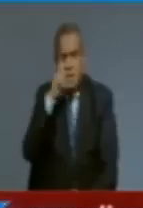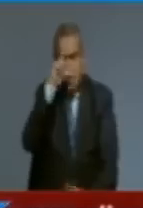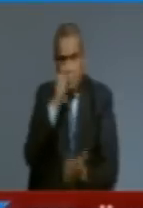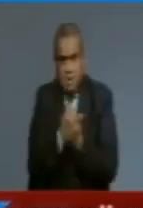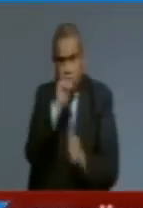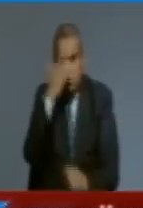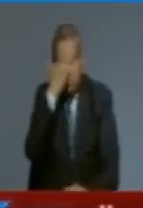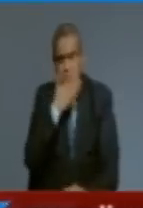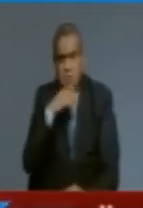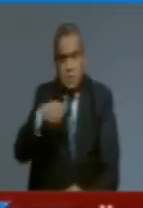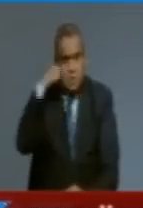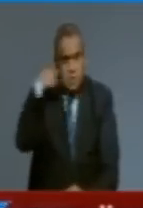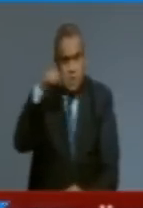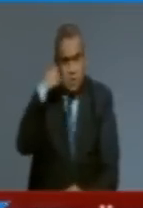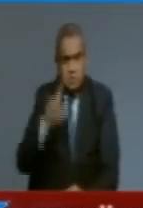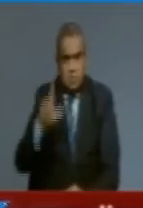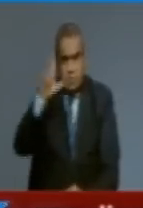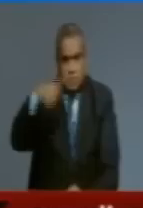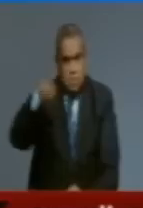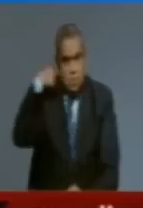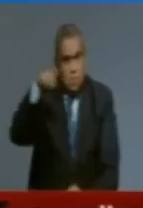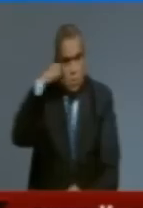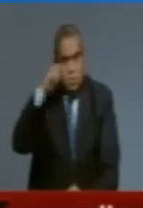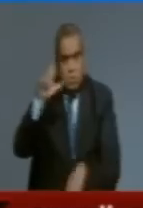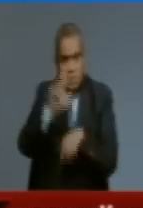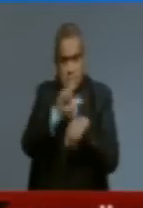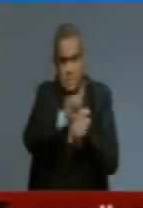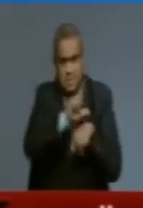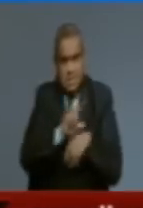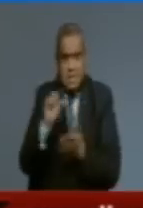أيها السيدات والسادة رؤساء وقادة الدول والحكومات،